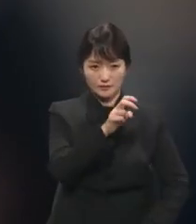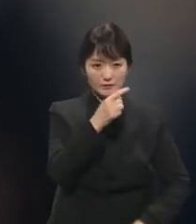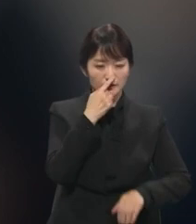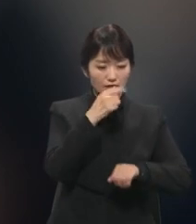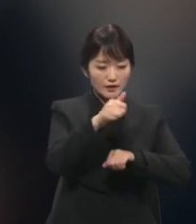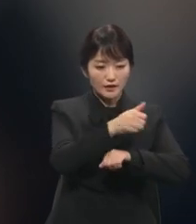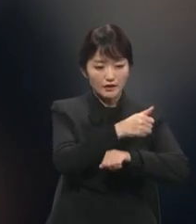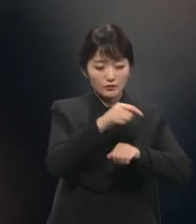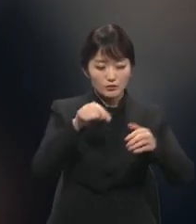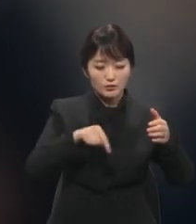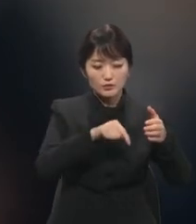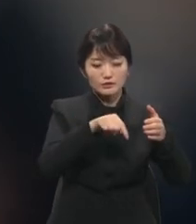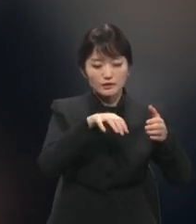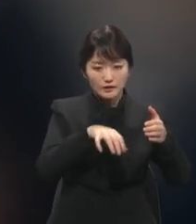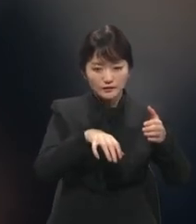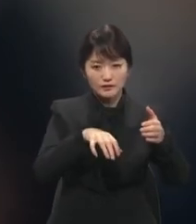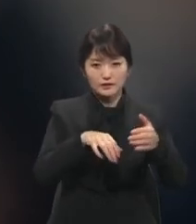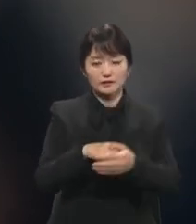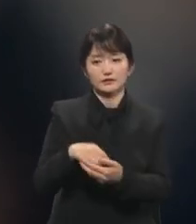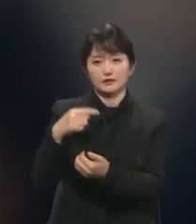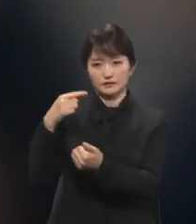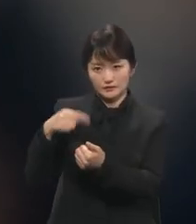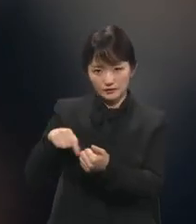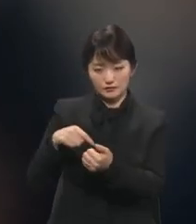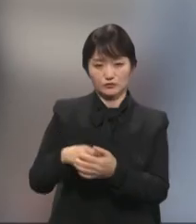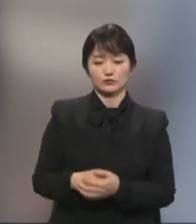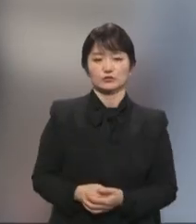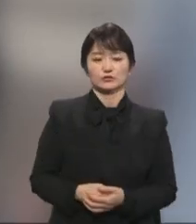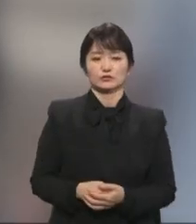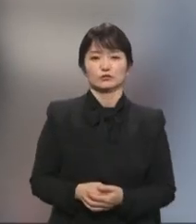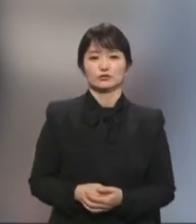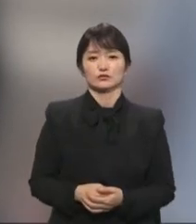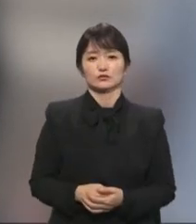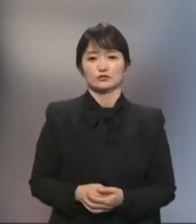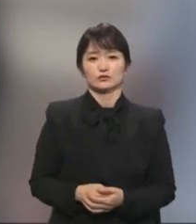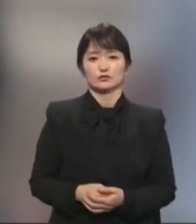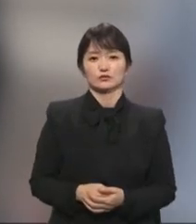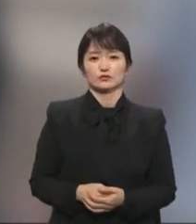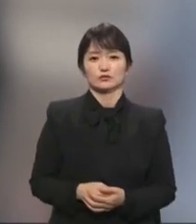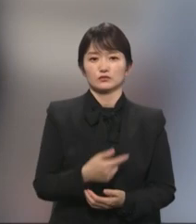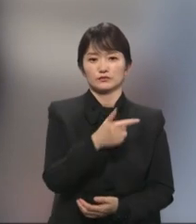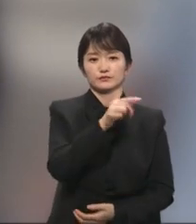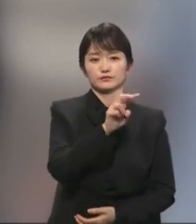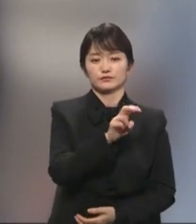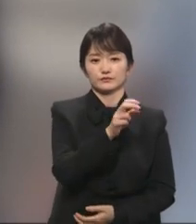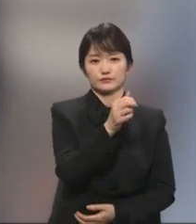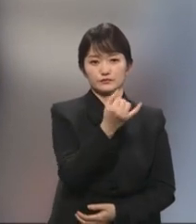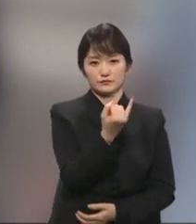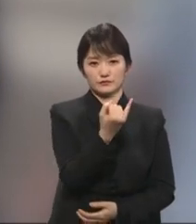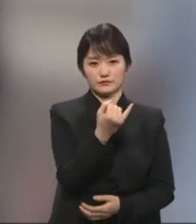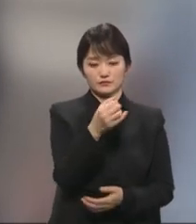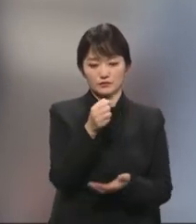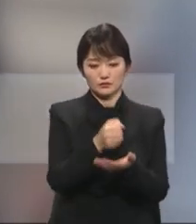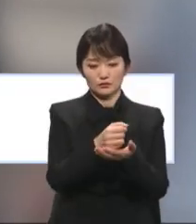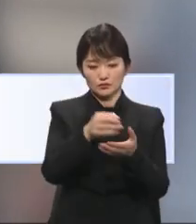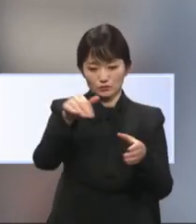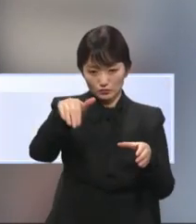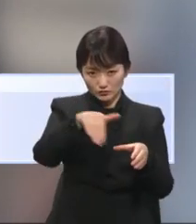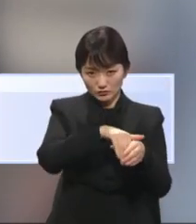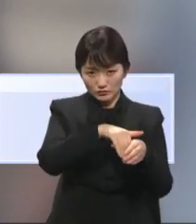남현이 씨에게 받았다라는 겁니다 일단은 수강료는 이런 식으로 해서 남현희 씨의 통장으로 들어간 것으로